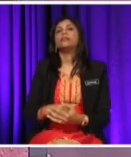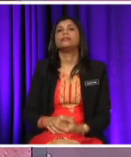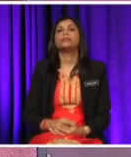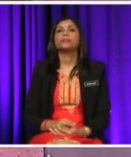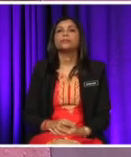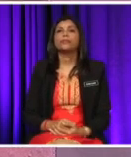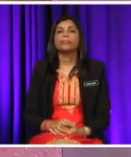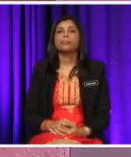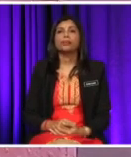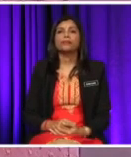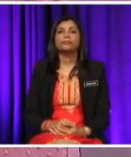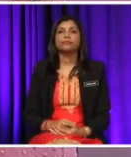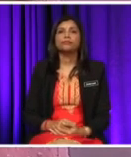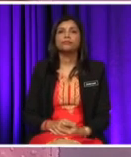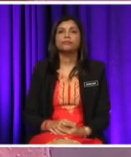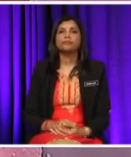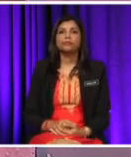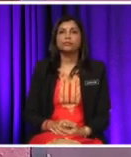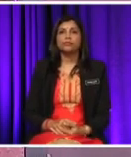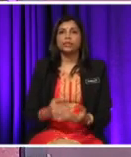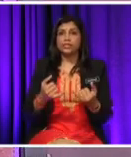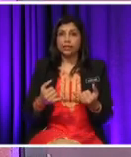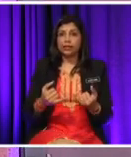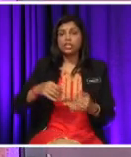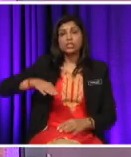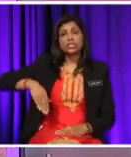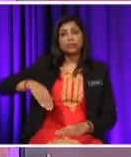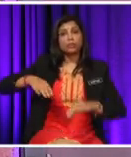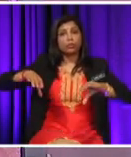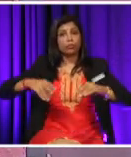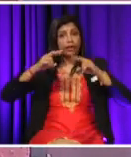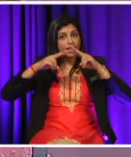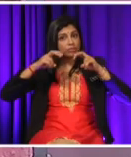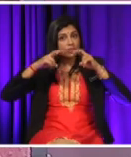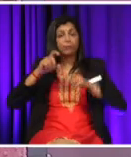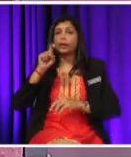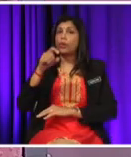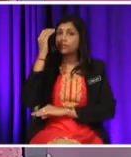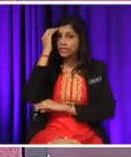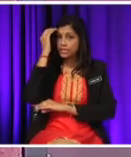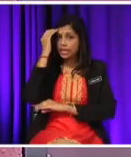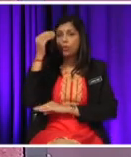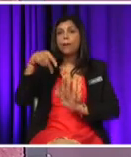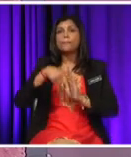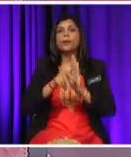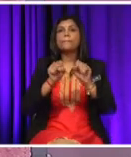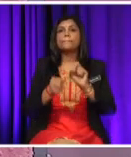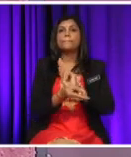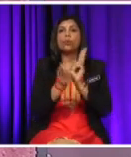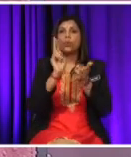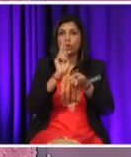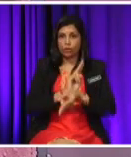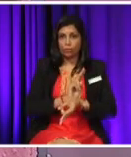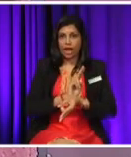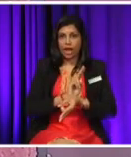sebelum itu kita ketahui ubah dimanipulasikan kita adalah yang kita ubah-ubah